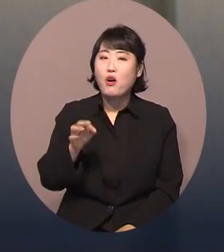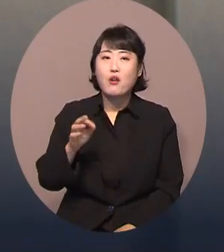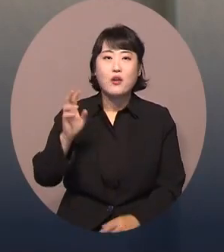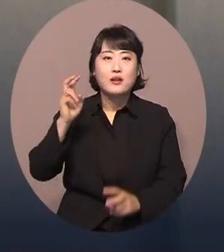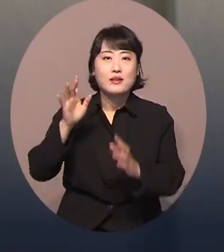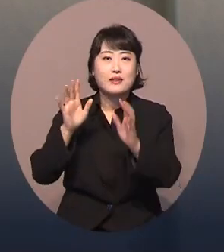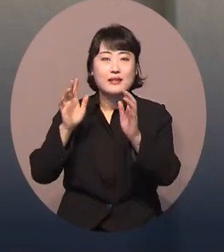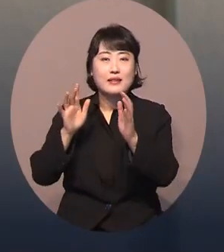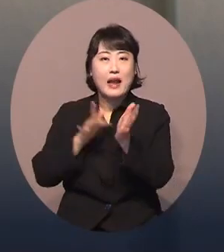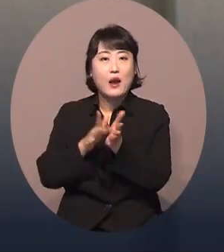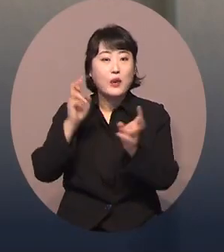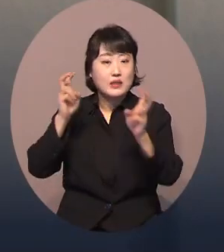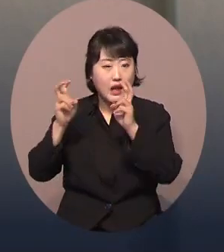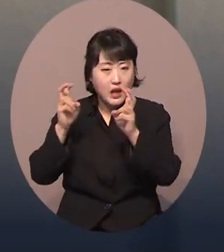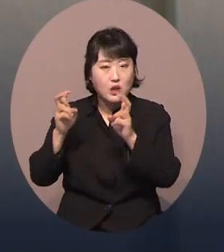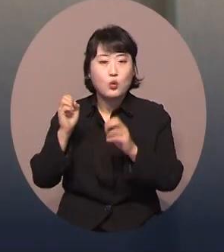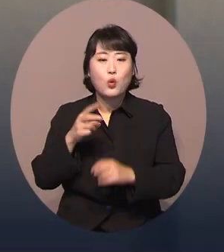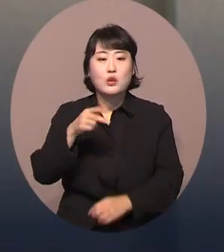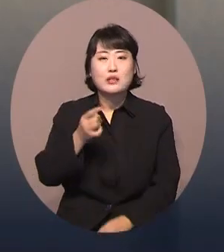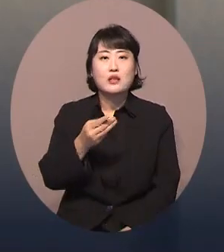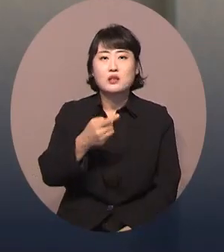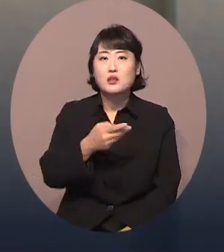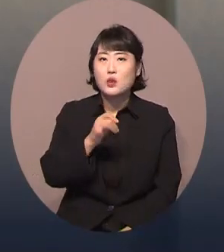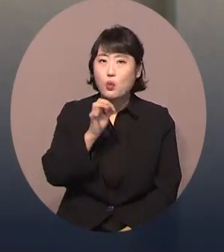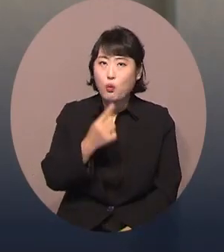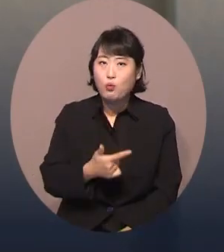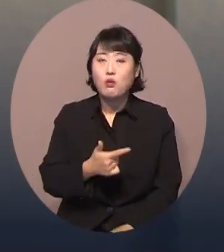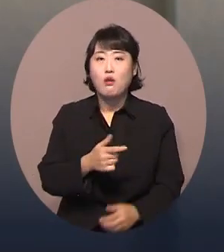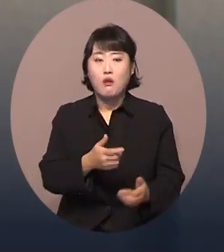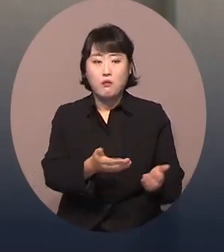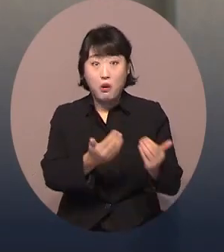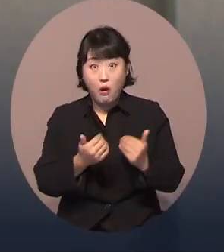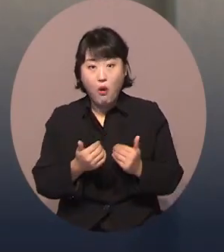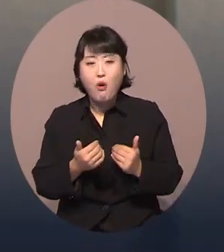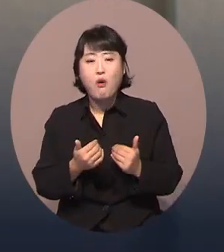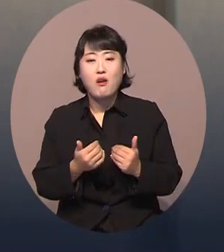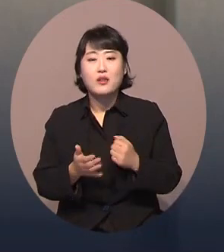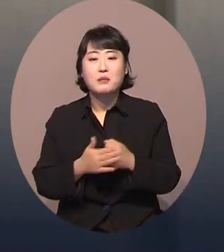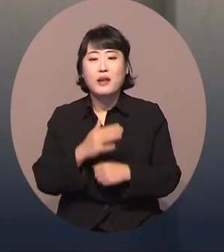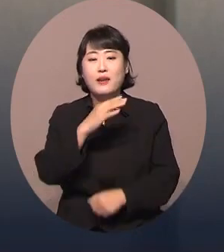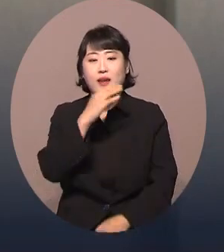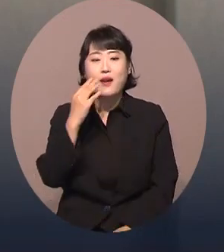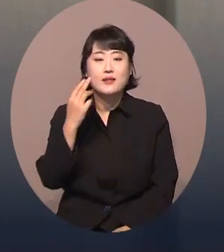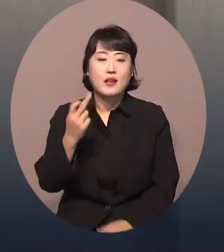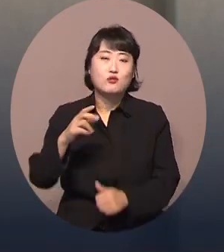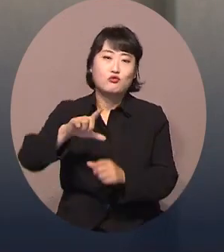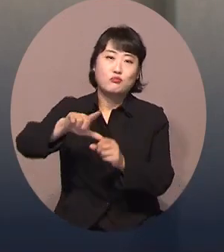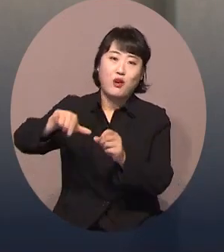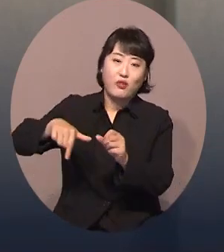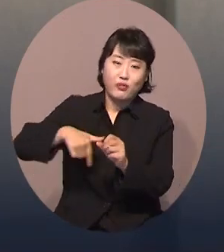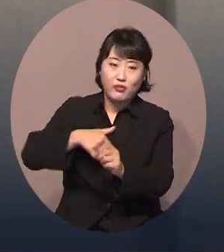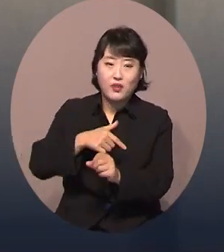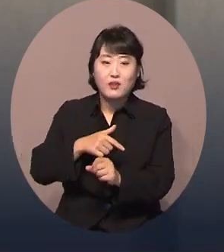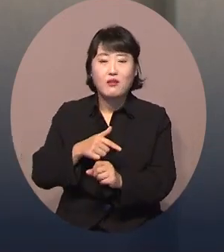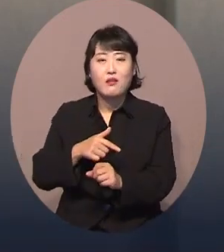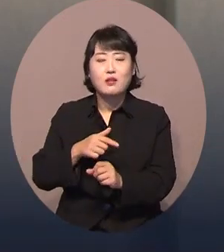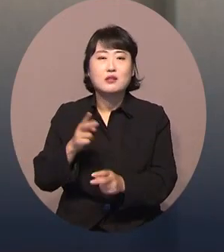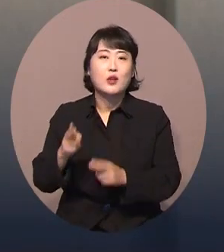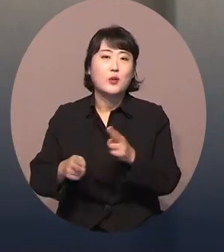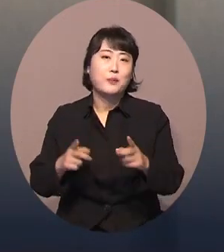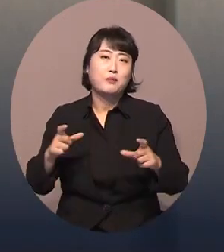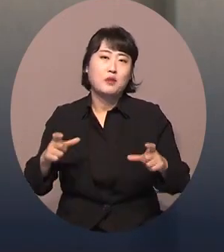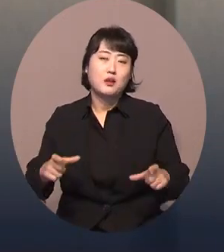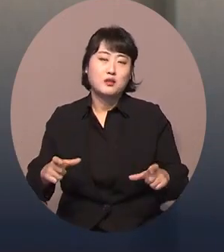셀트리온이 바이오 대기업이 드으로 해서 어 예산 어 주변에이 바이오 산업